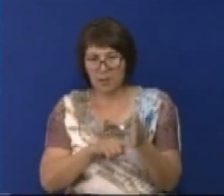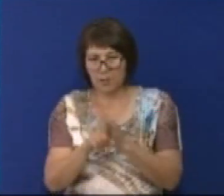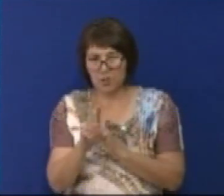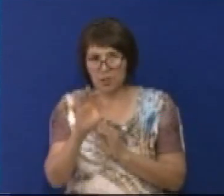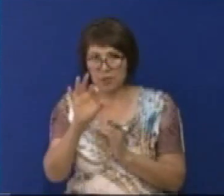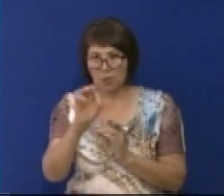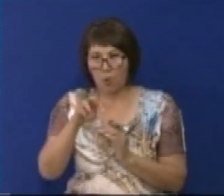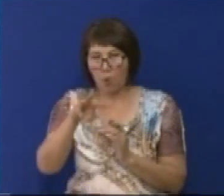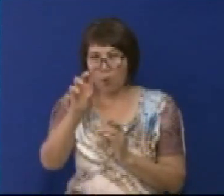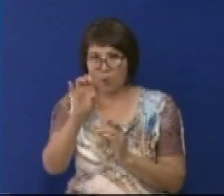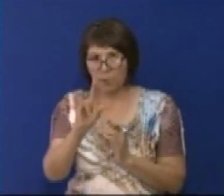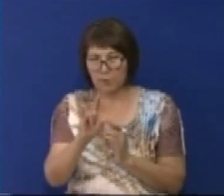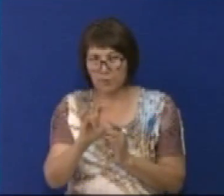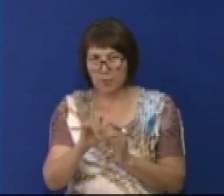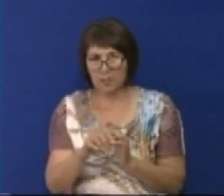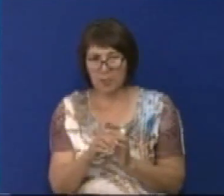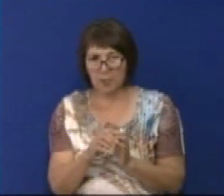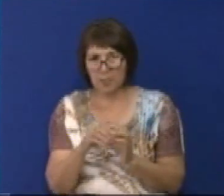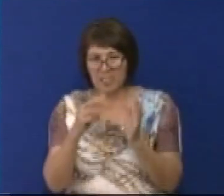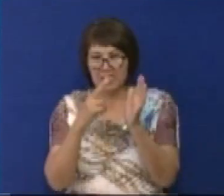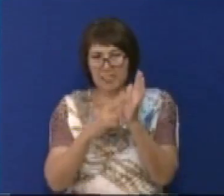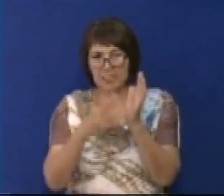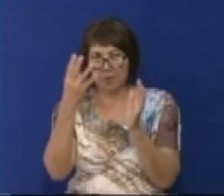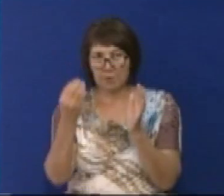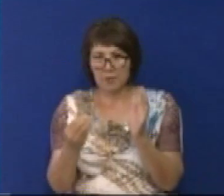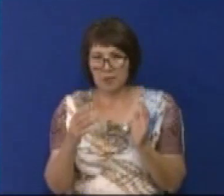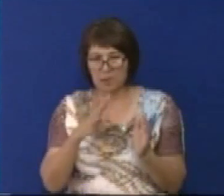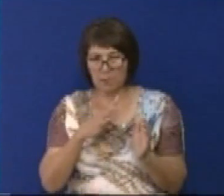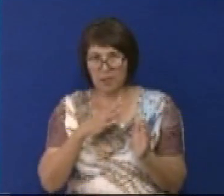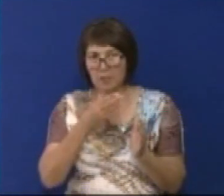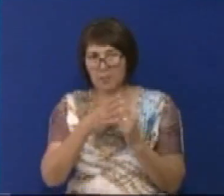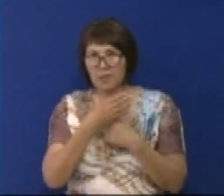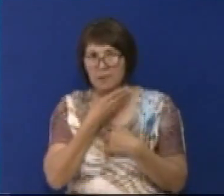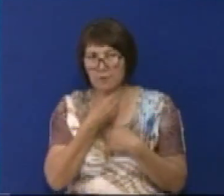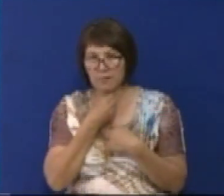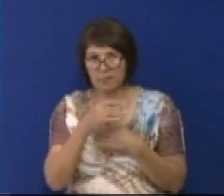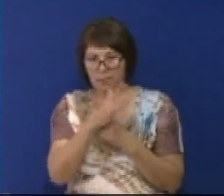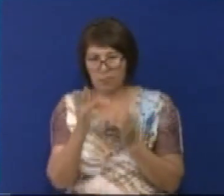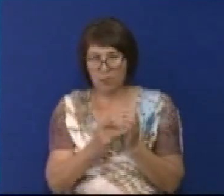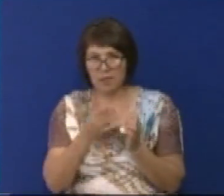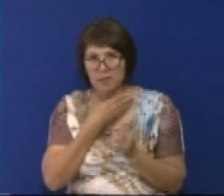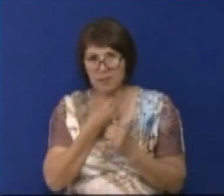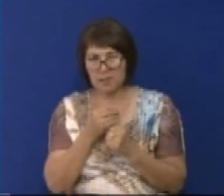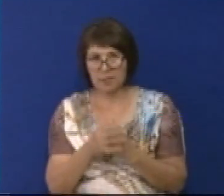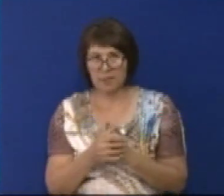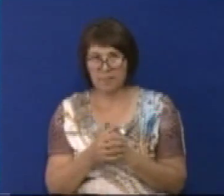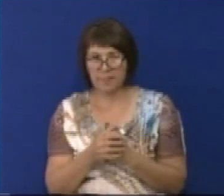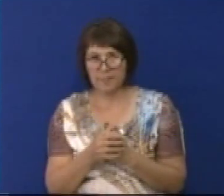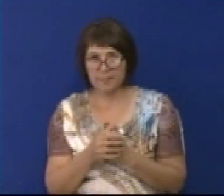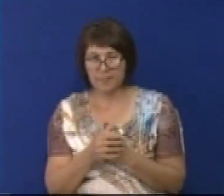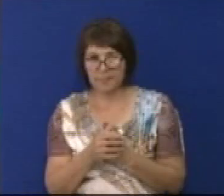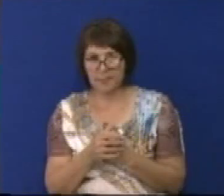бастау алып, қатысушылар 7 күнде Семейге жетті. Халықаралық команданы семейліктер салтанатты түрде бейбітшілік аралында қарсы алды.